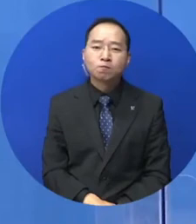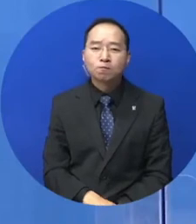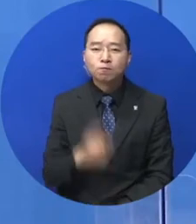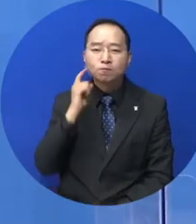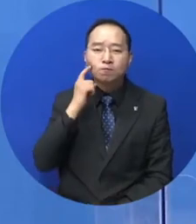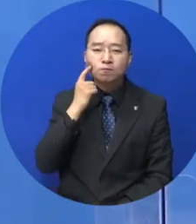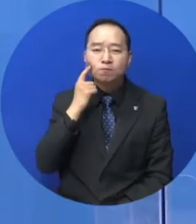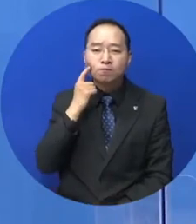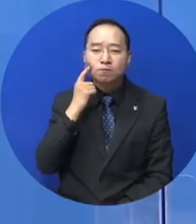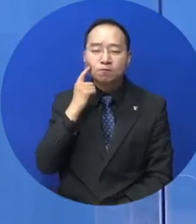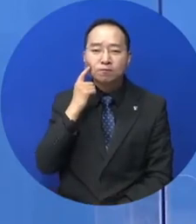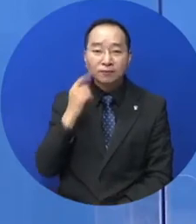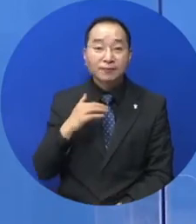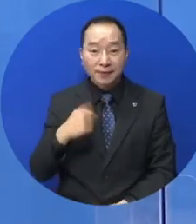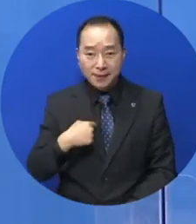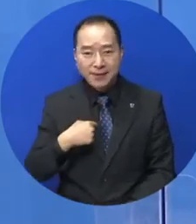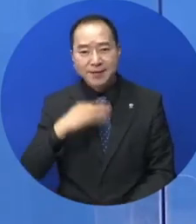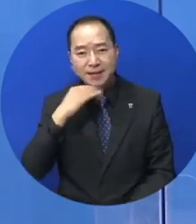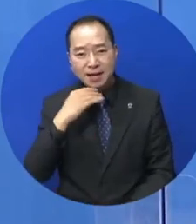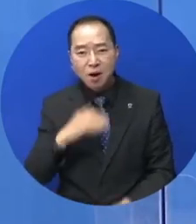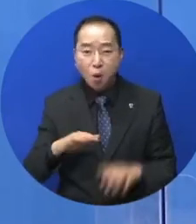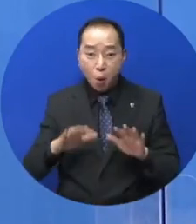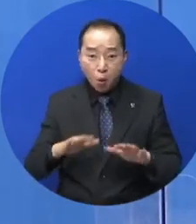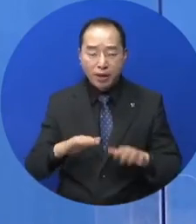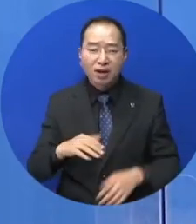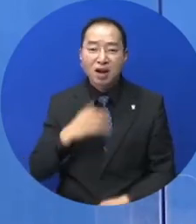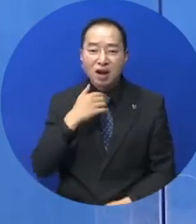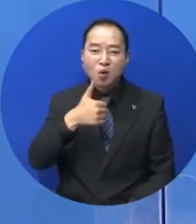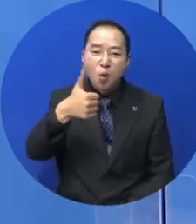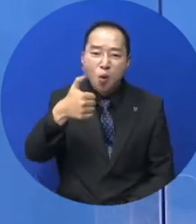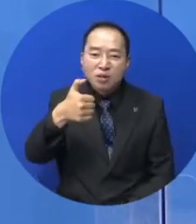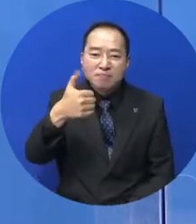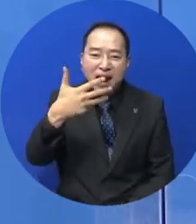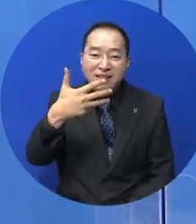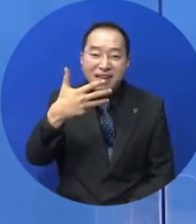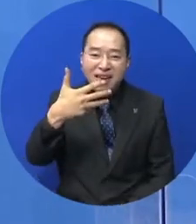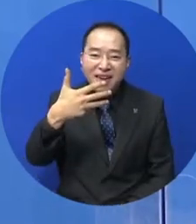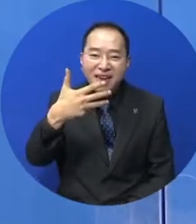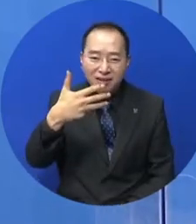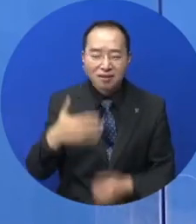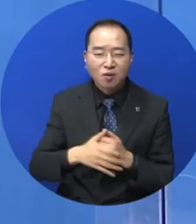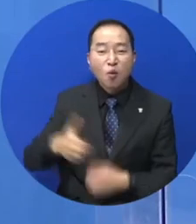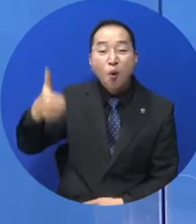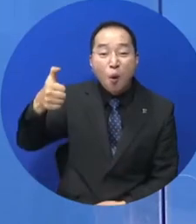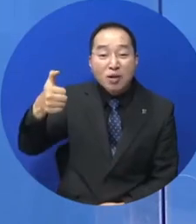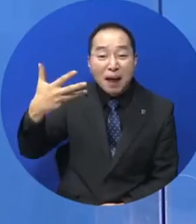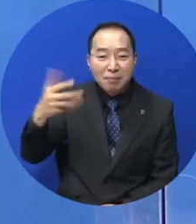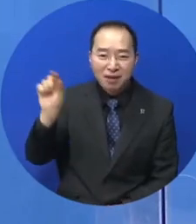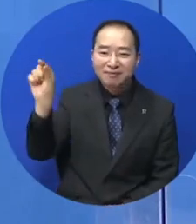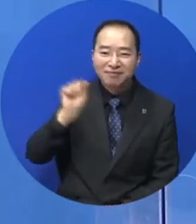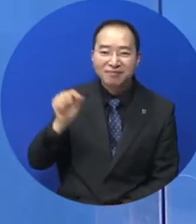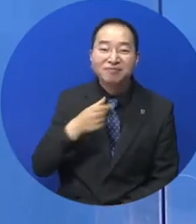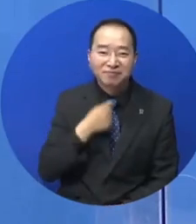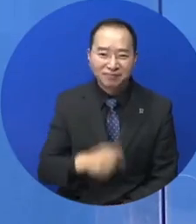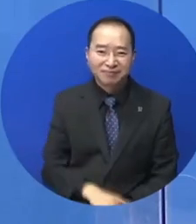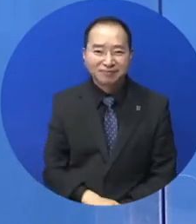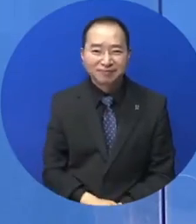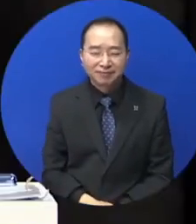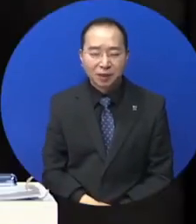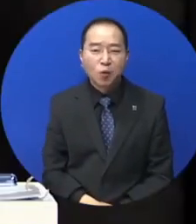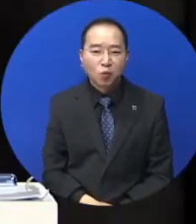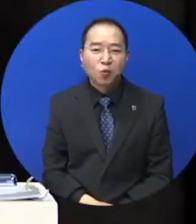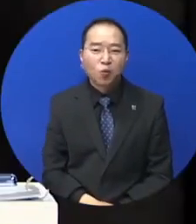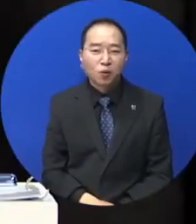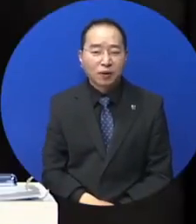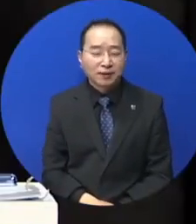제가 나이가 올해 우리 나이로 58세입니다. 그래서 58번으로. 네. 자,